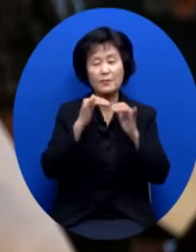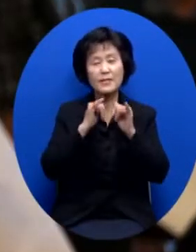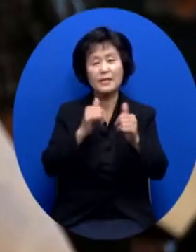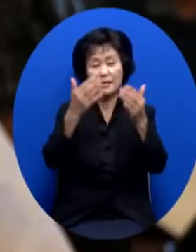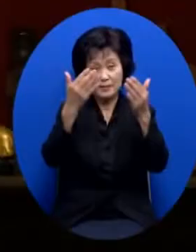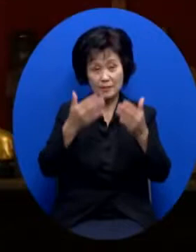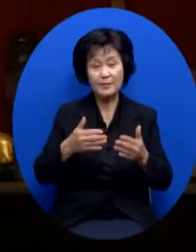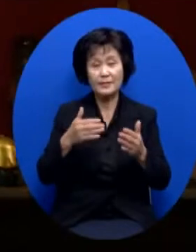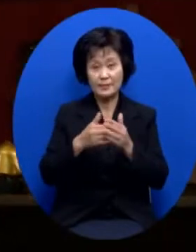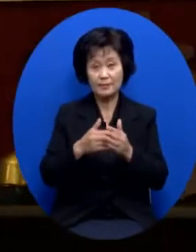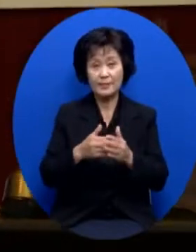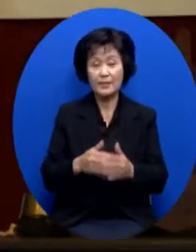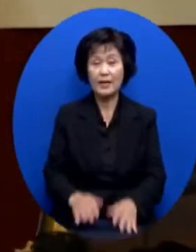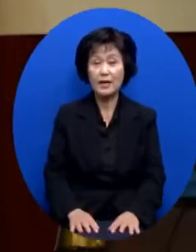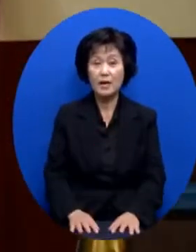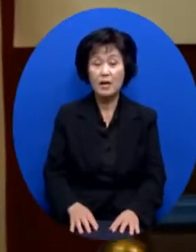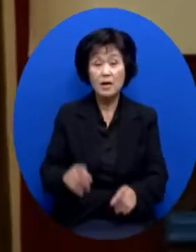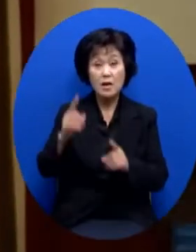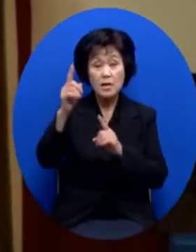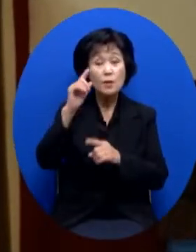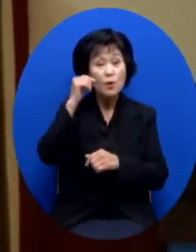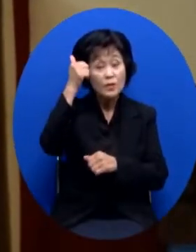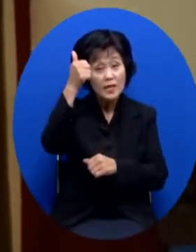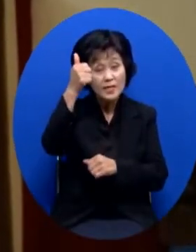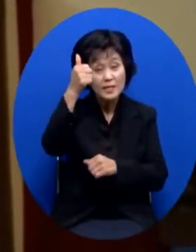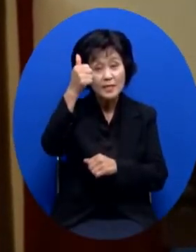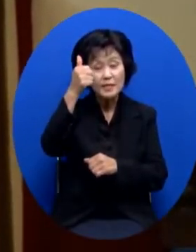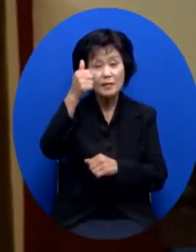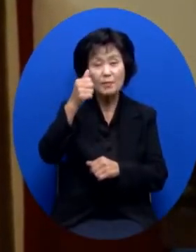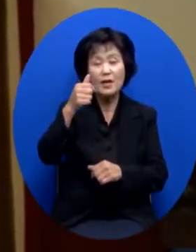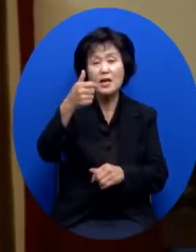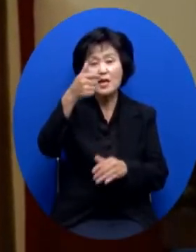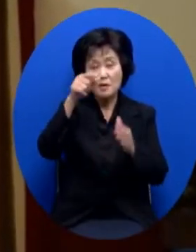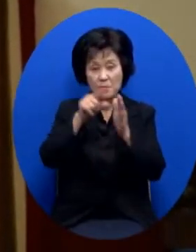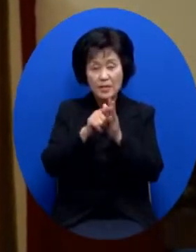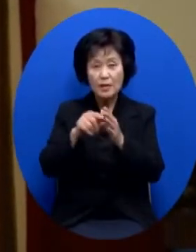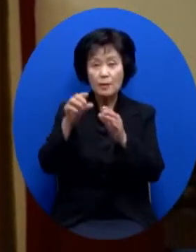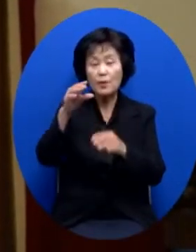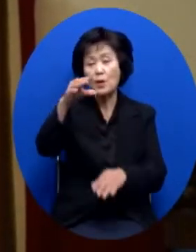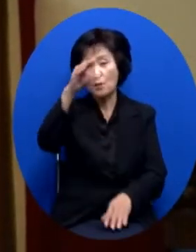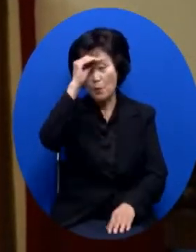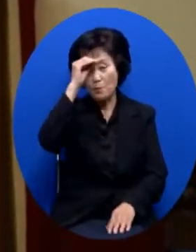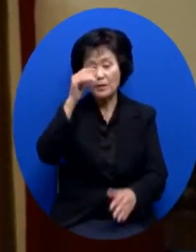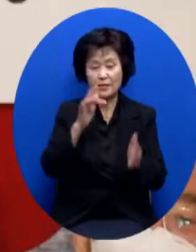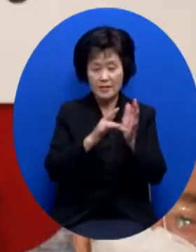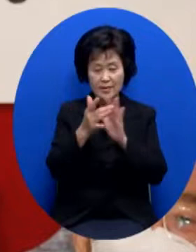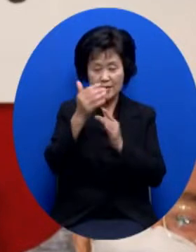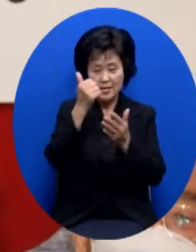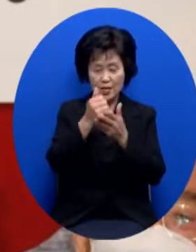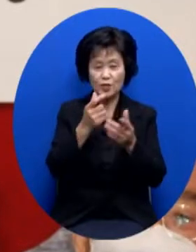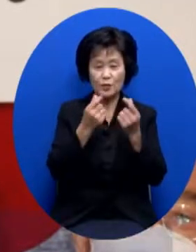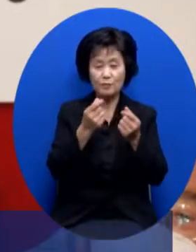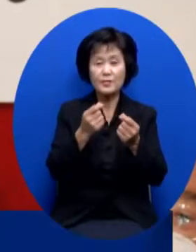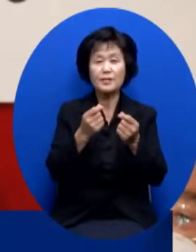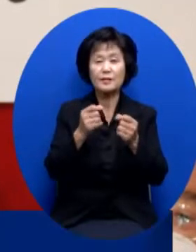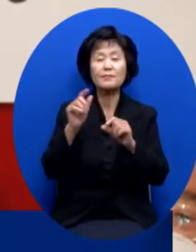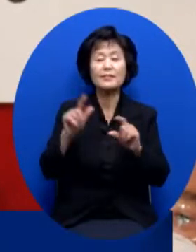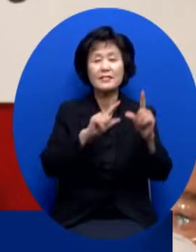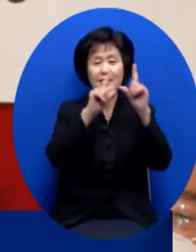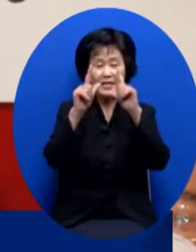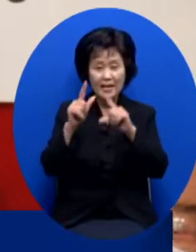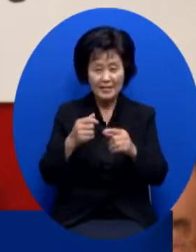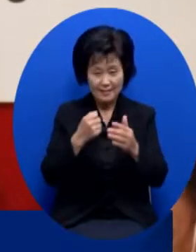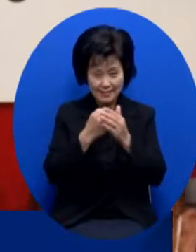김 선교사는 이자익 목사의 정신을 받들어 낮은 곳에서 예수님처럼 살 것을 다짐했습니다. 남은